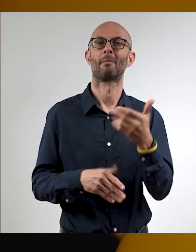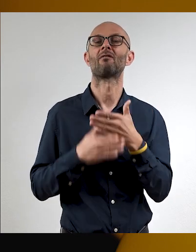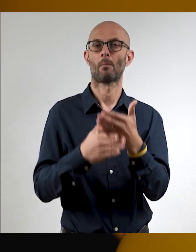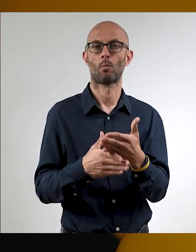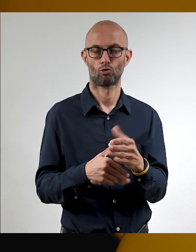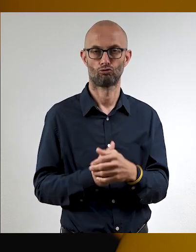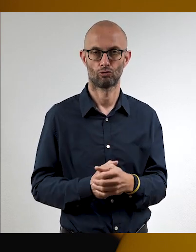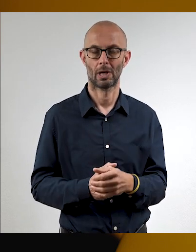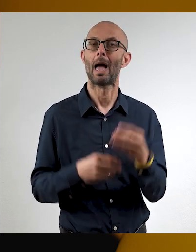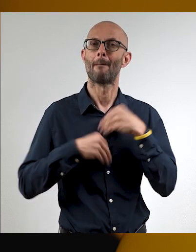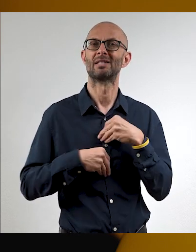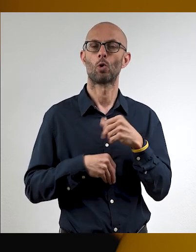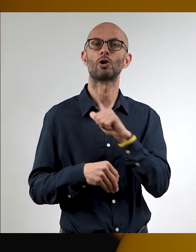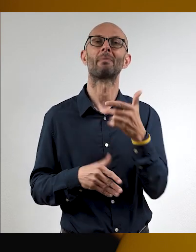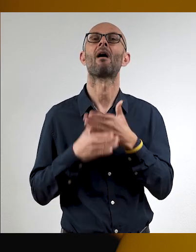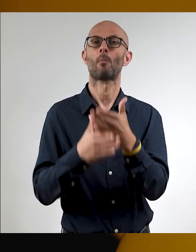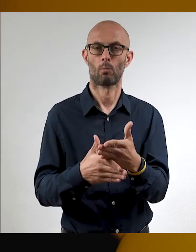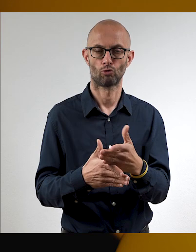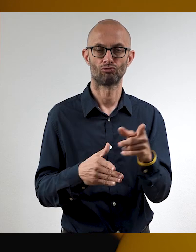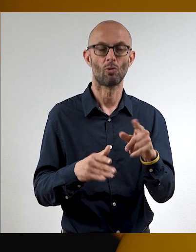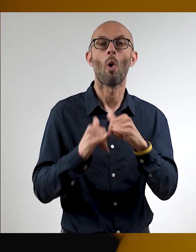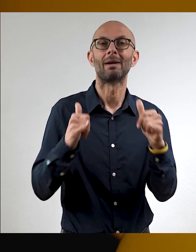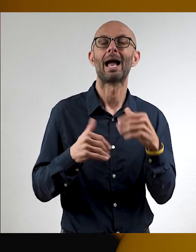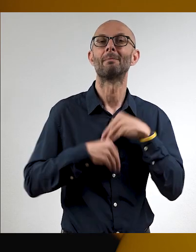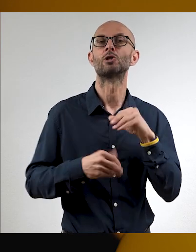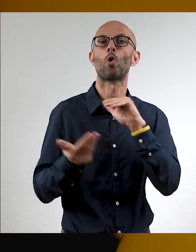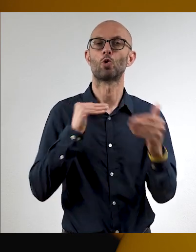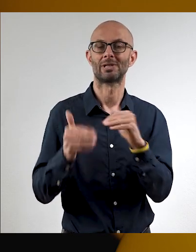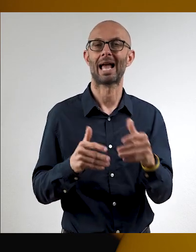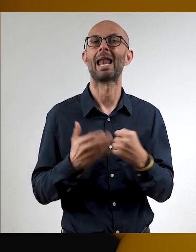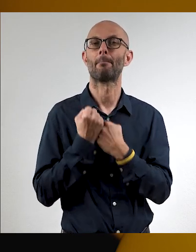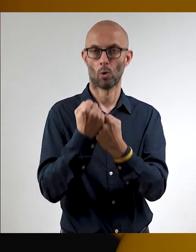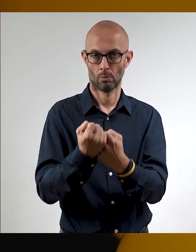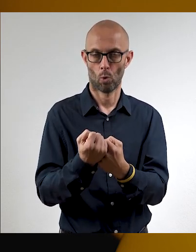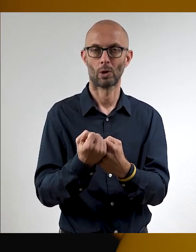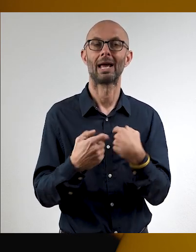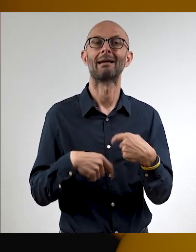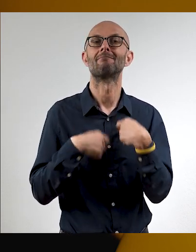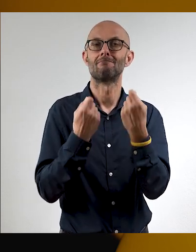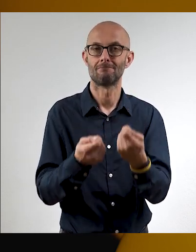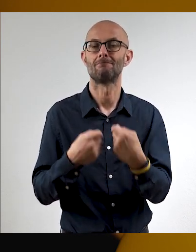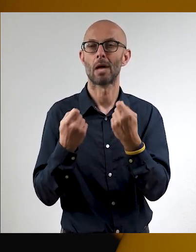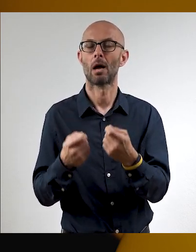pomočjo? Psihološka prva pomoč je oblika psihosocialne podpore, ki jo zagotavljamo